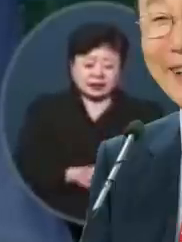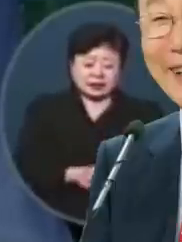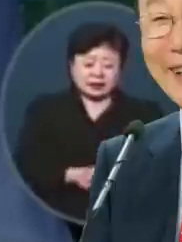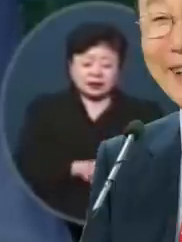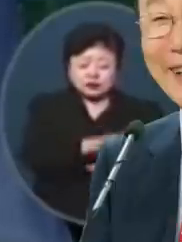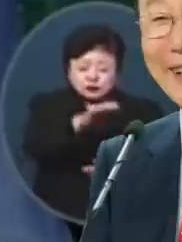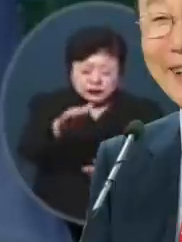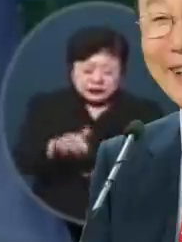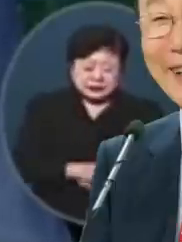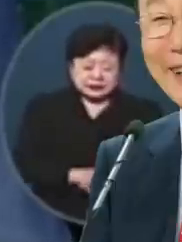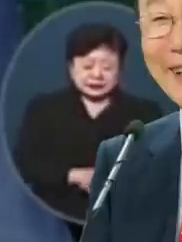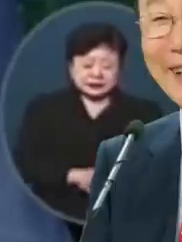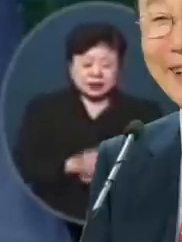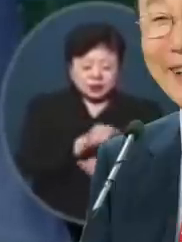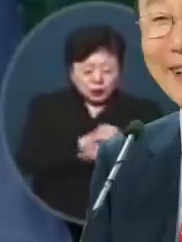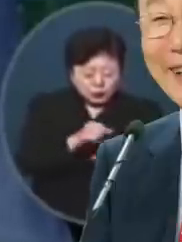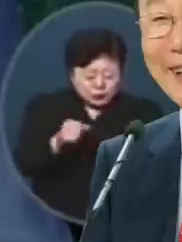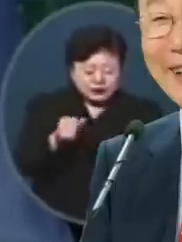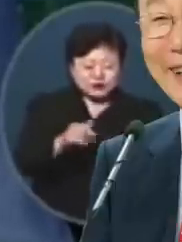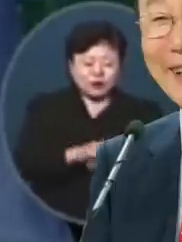우리를 용서하고